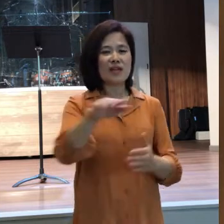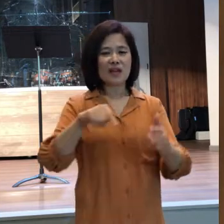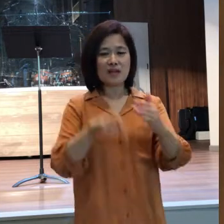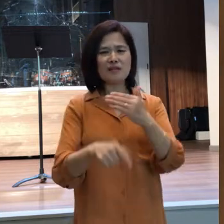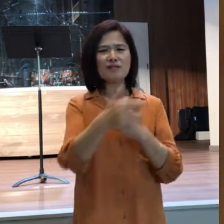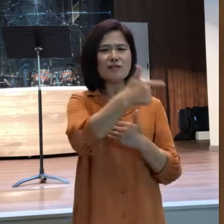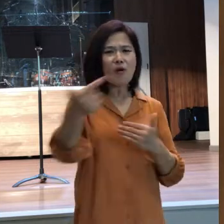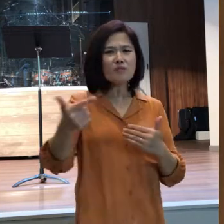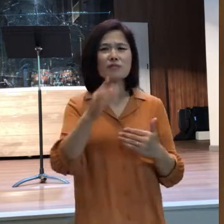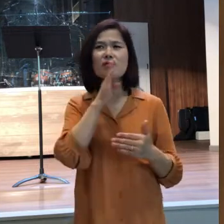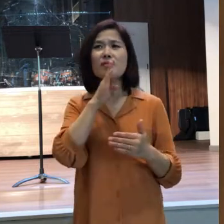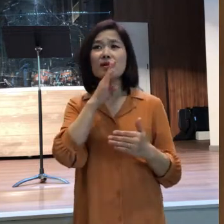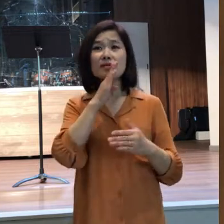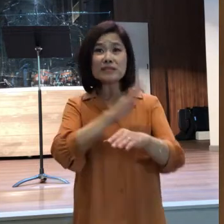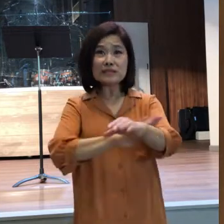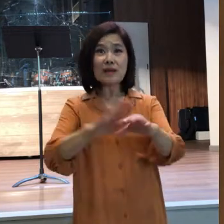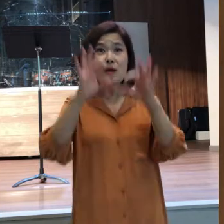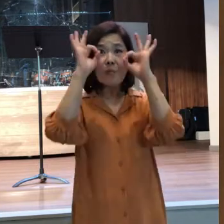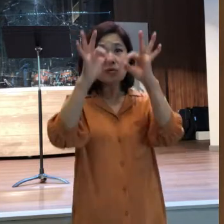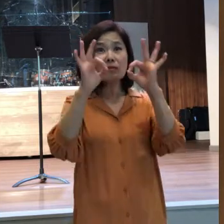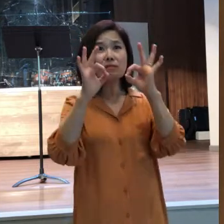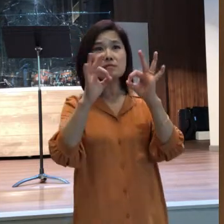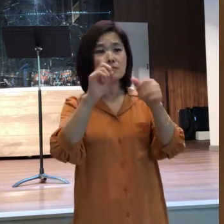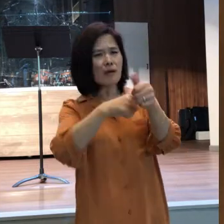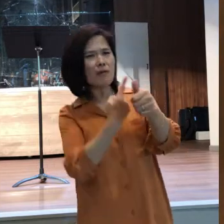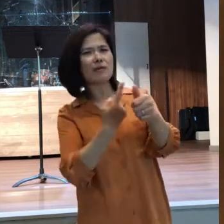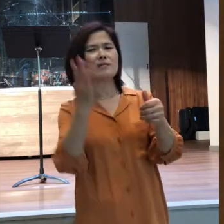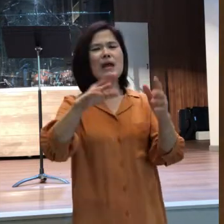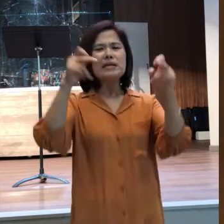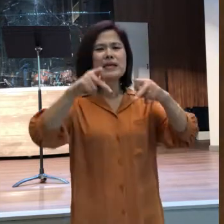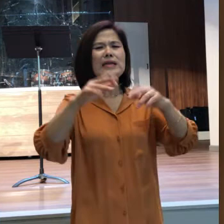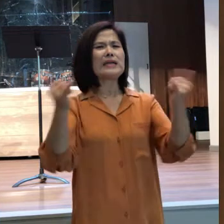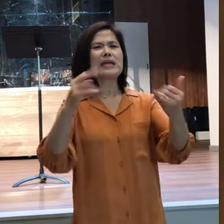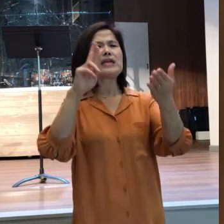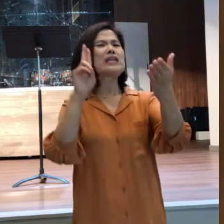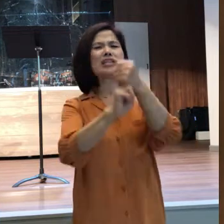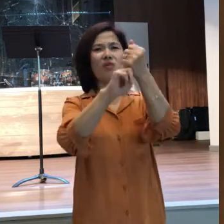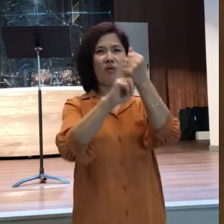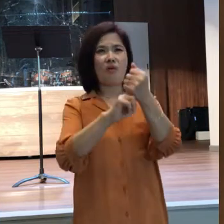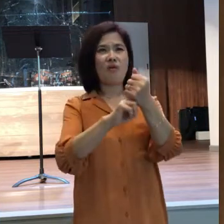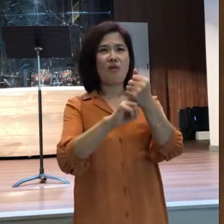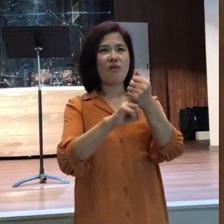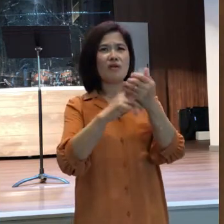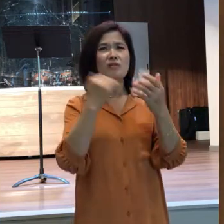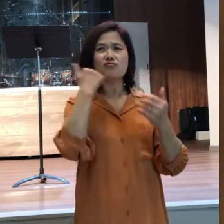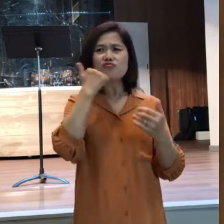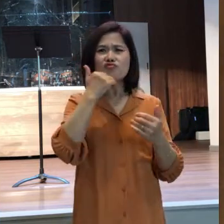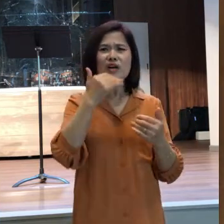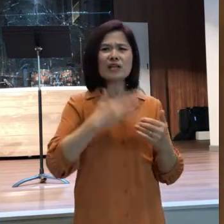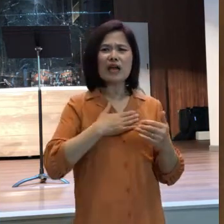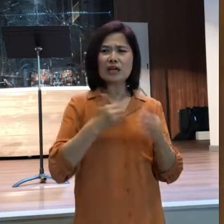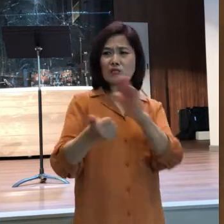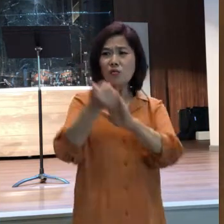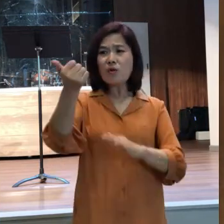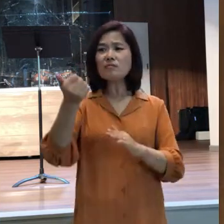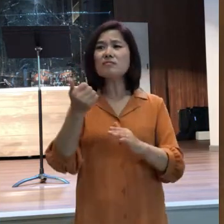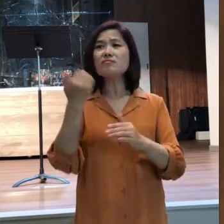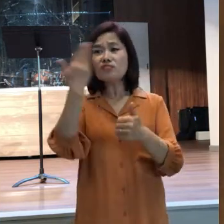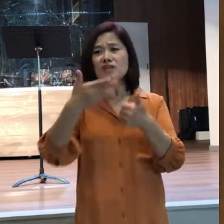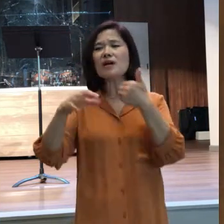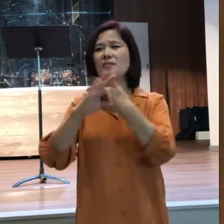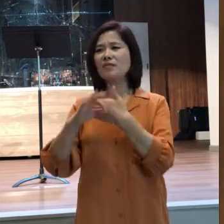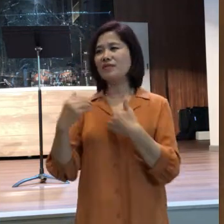우리에게는 너무나 당연한 것들이 장애인들에게는 기적이요 은총입니다. 누군가 나에게 소원을